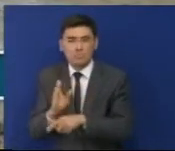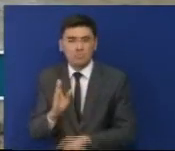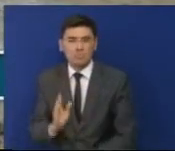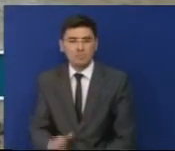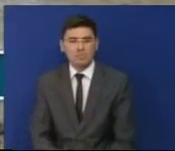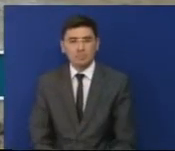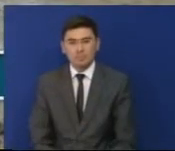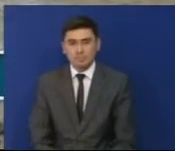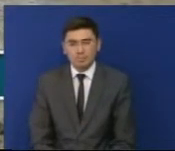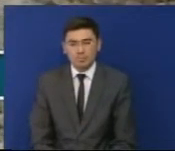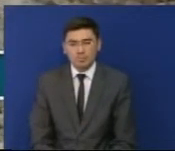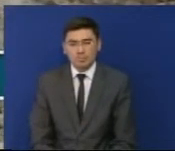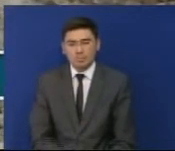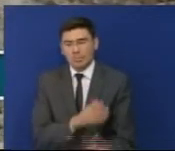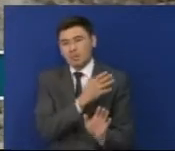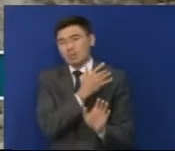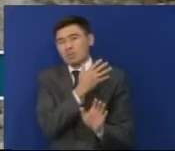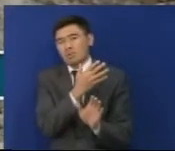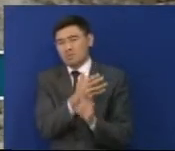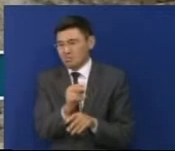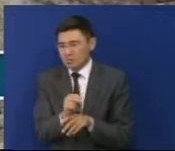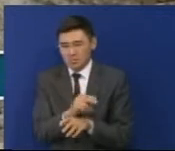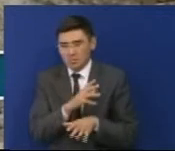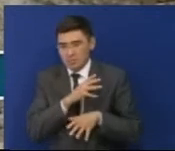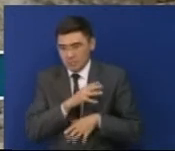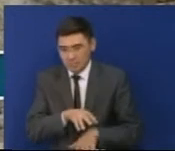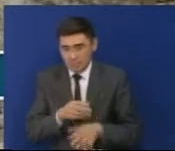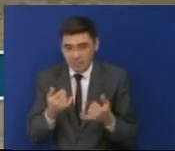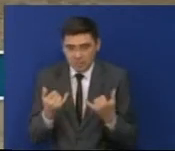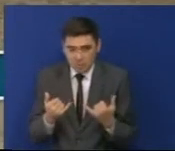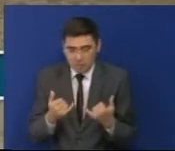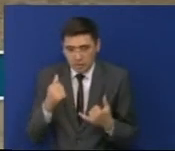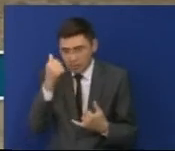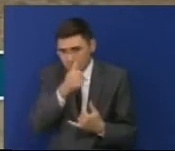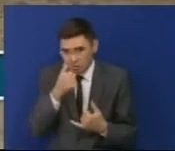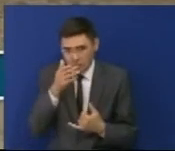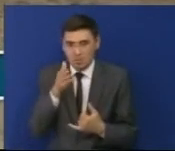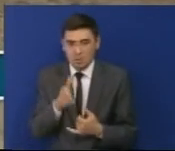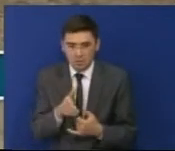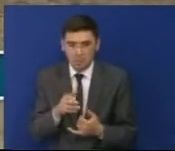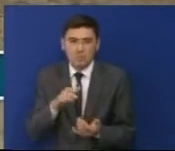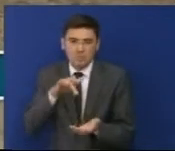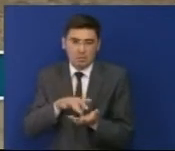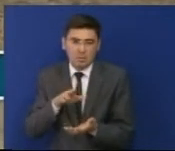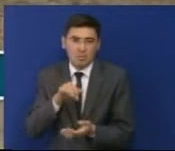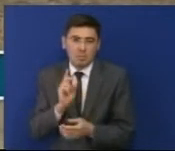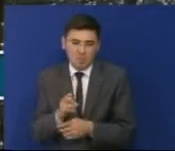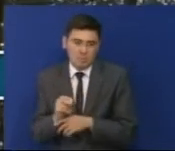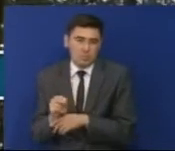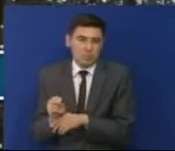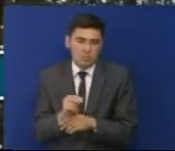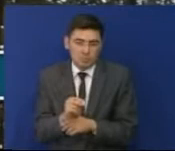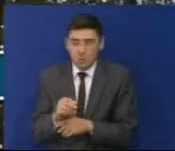Көп жылдан кейін алғаш рет орталық саябақ жаңартылуда. Қалпына келтіру жобасы наурыз айында дайындалған болатын. Бұл мақсатқа